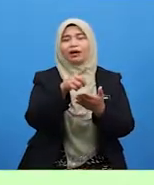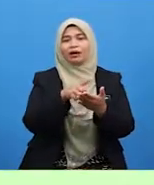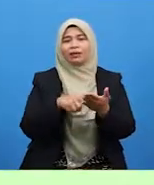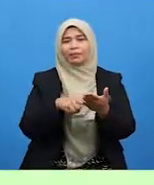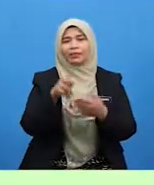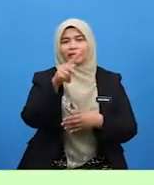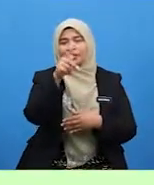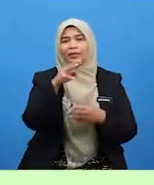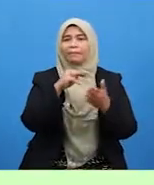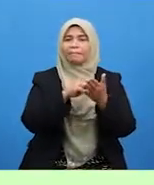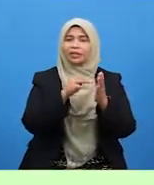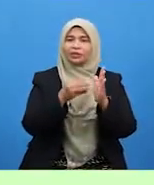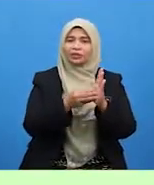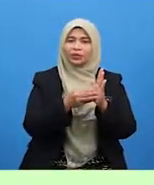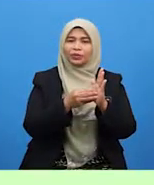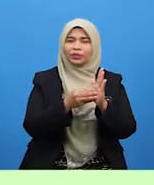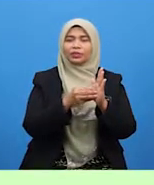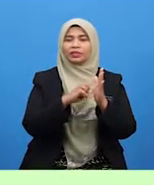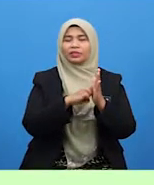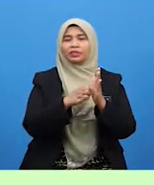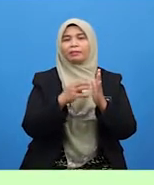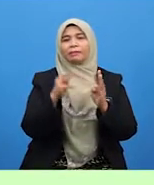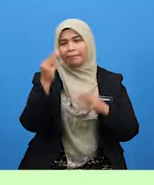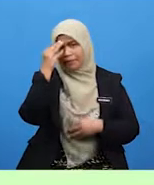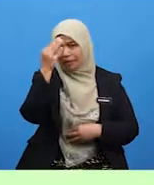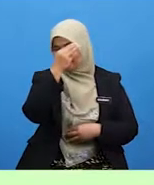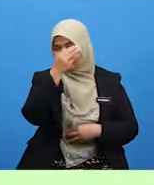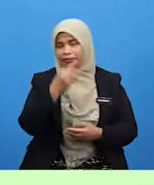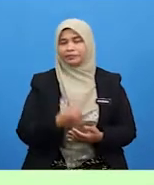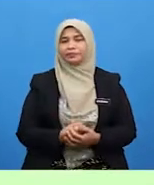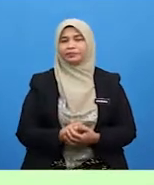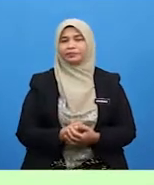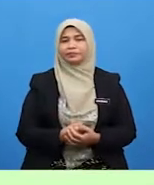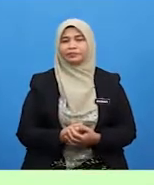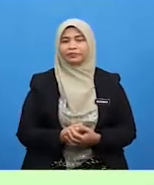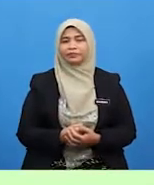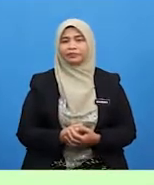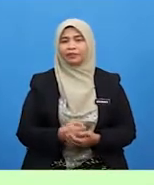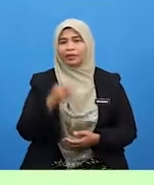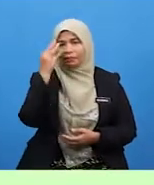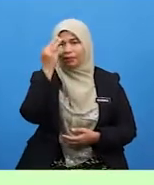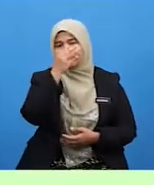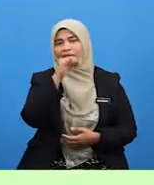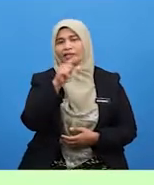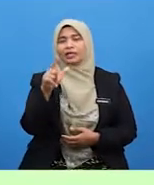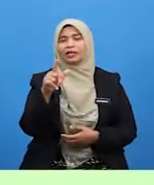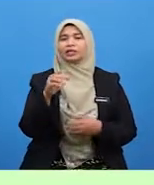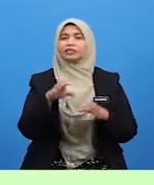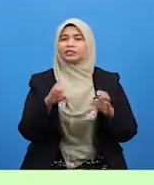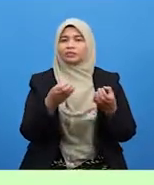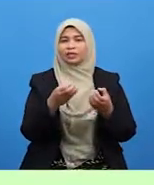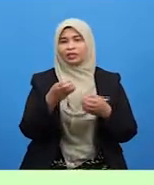apakah yang dimaksudkan dengan malaikat? Mari kita sama-sama melihat. Malaikat ialah makhluk